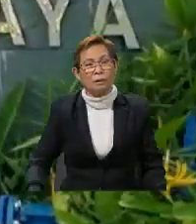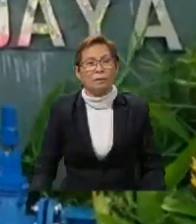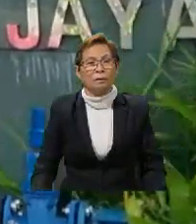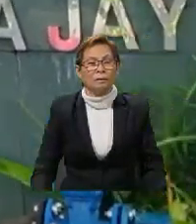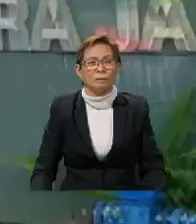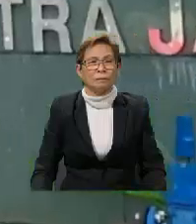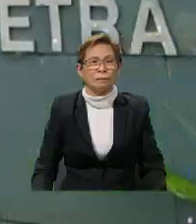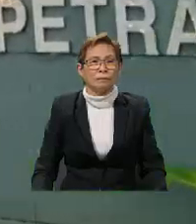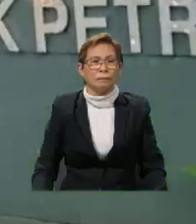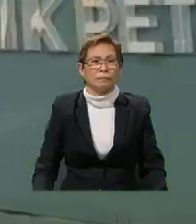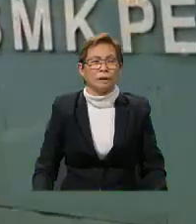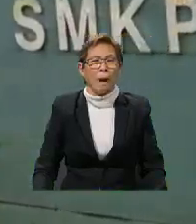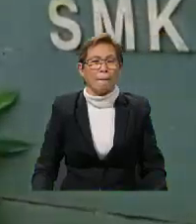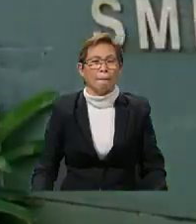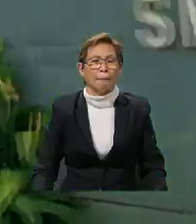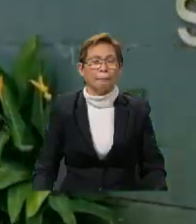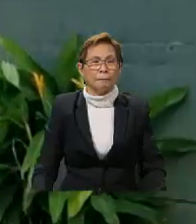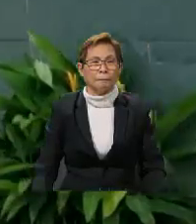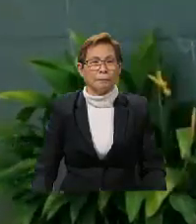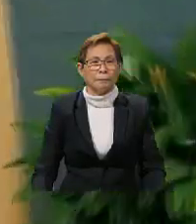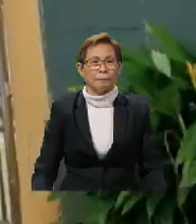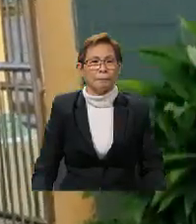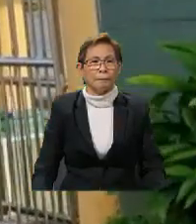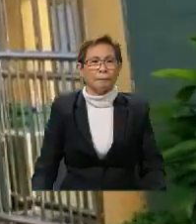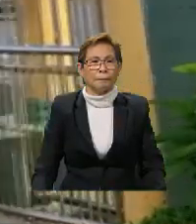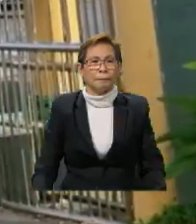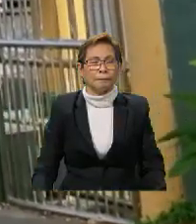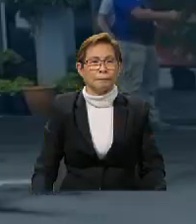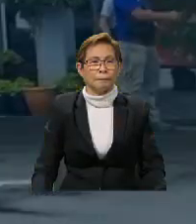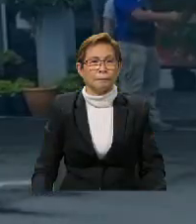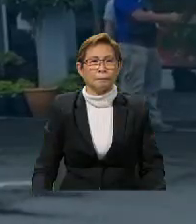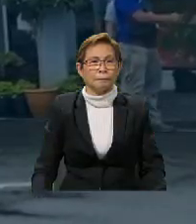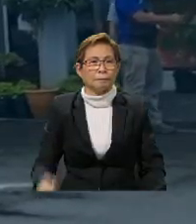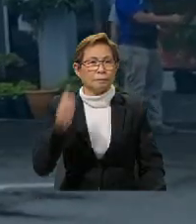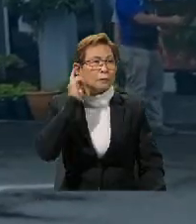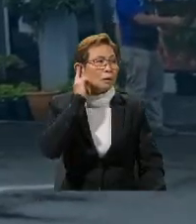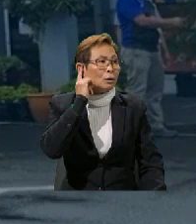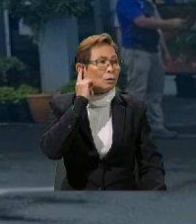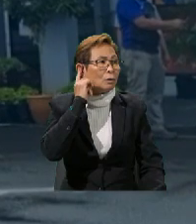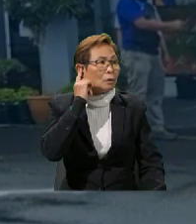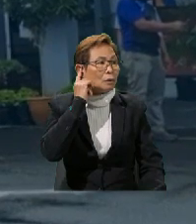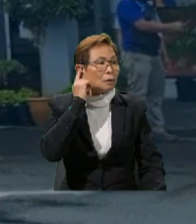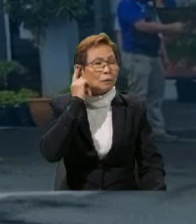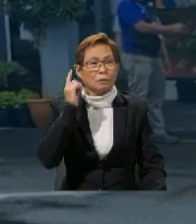antara gabungan Pati srawak dan juga patilan rakyat dan juga Pati